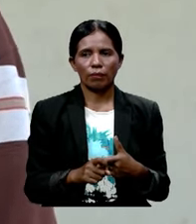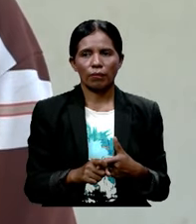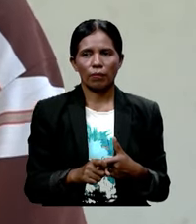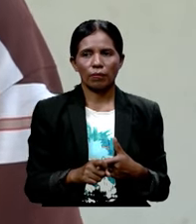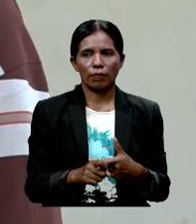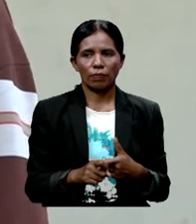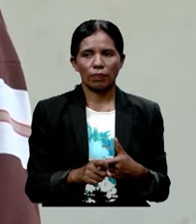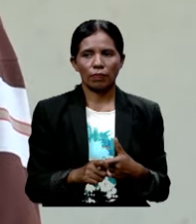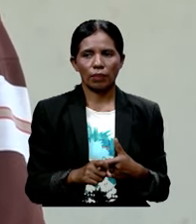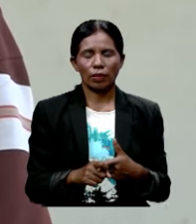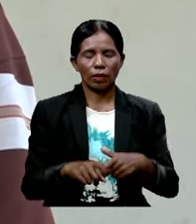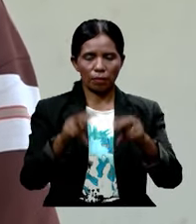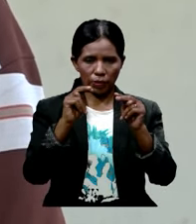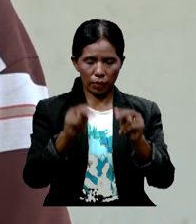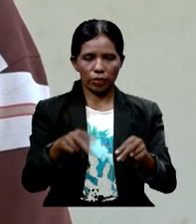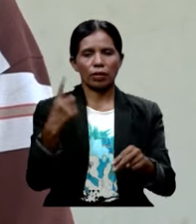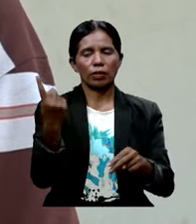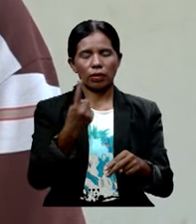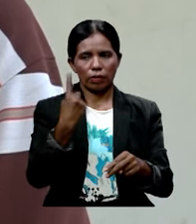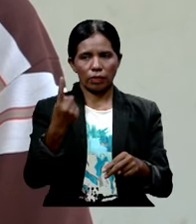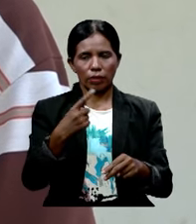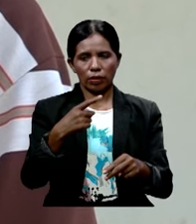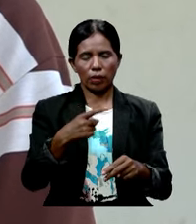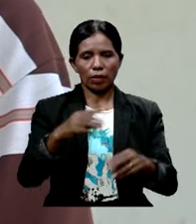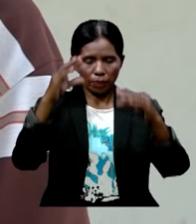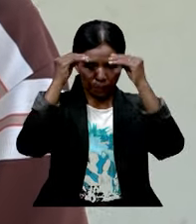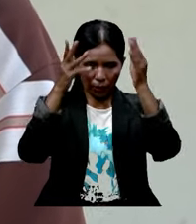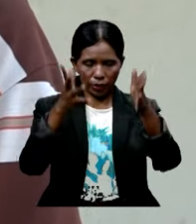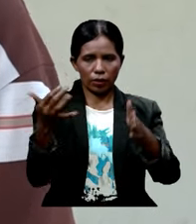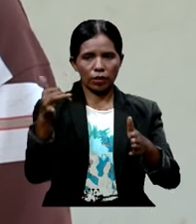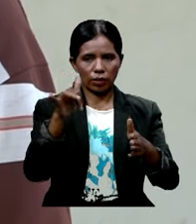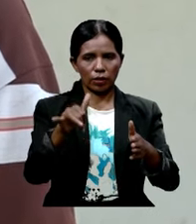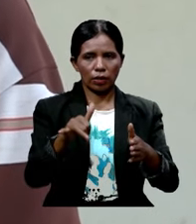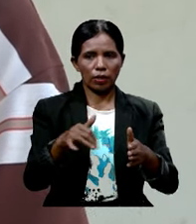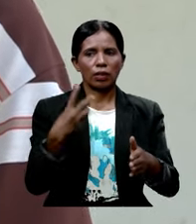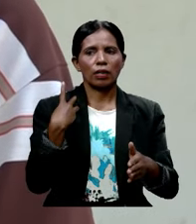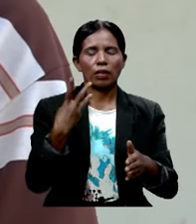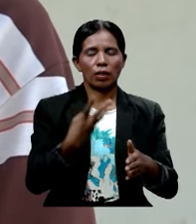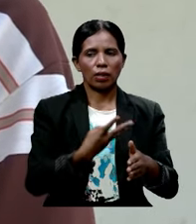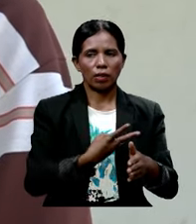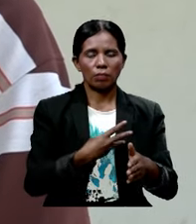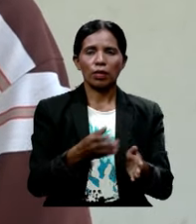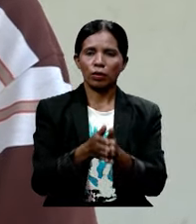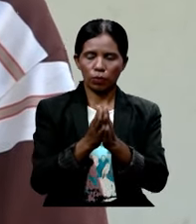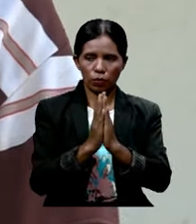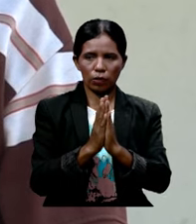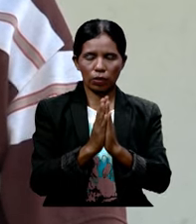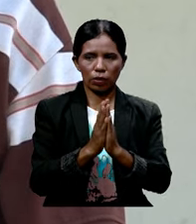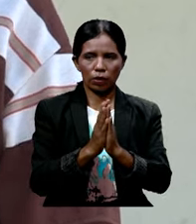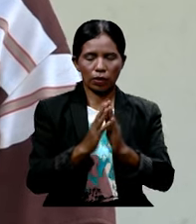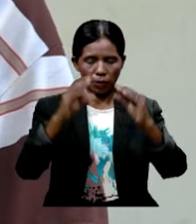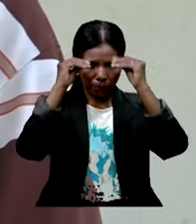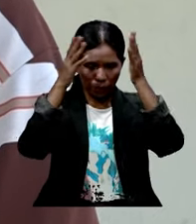se precisa na patin profesor amini asociasan khusus pa profesor sir